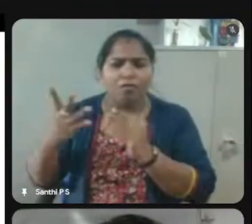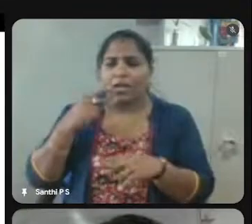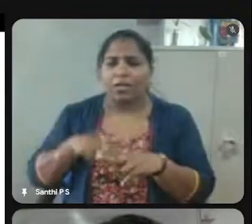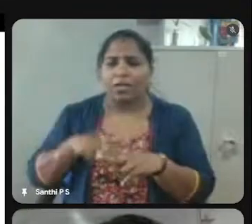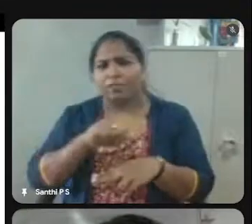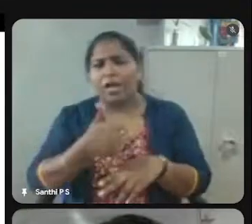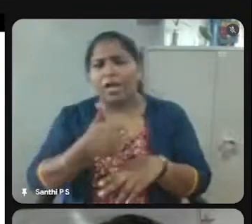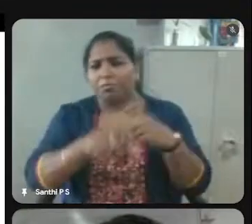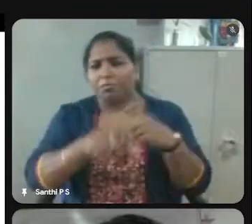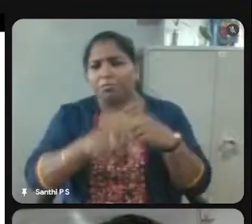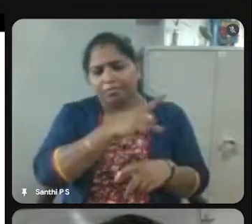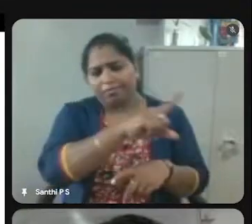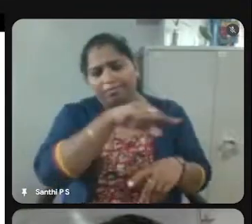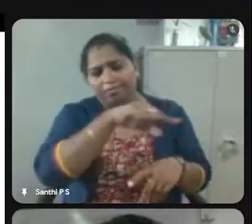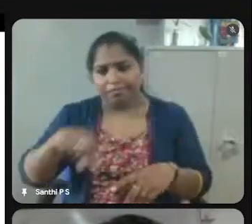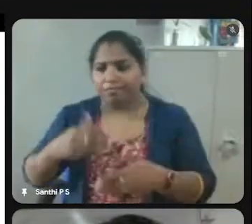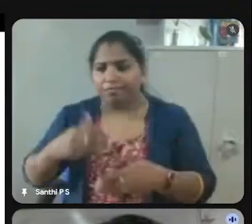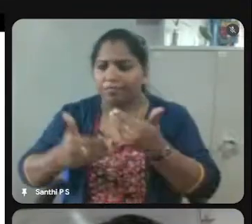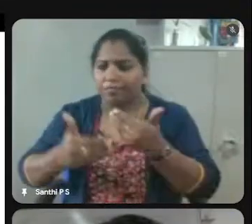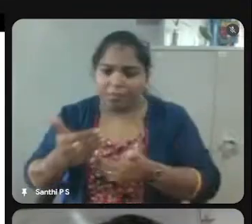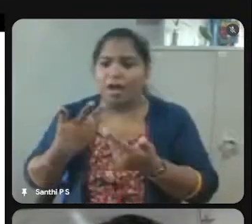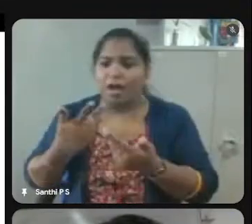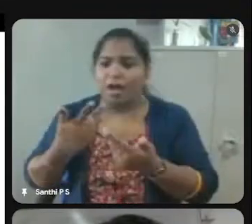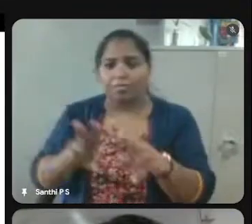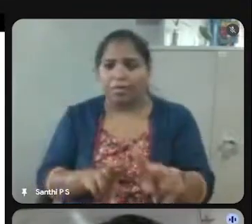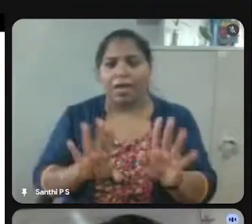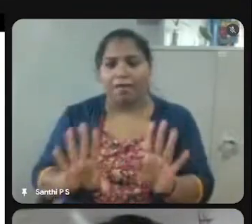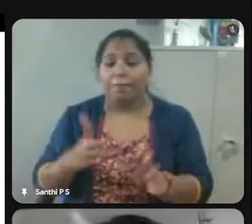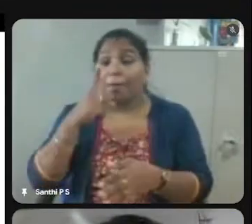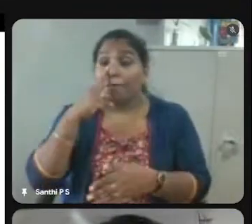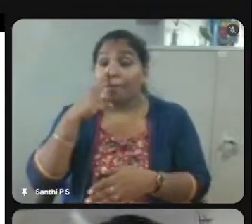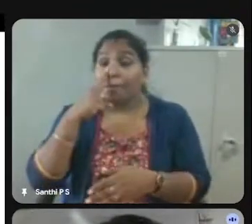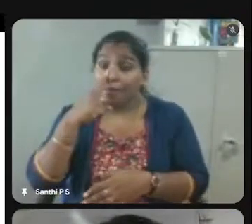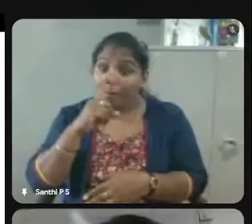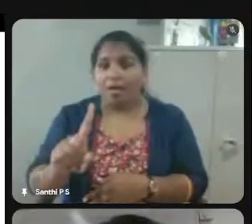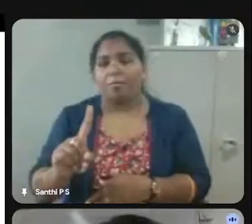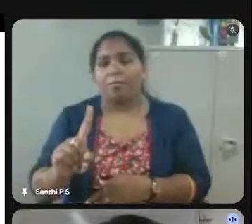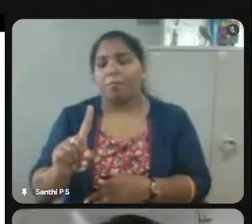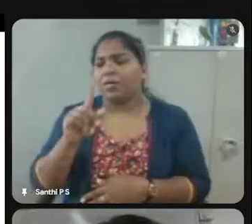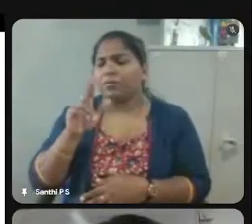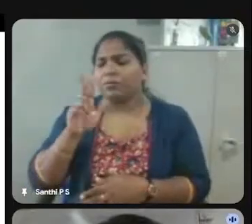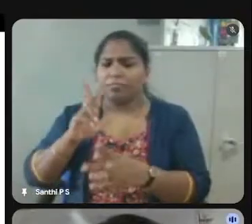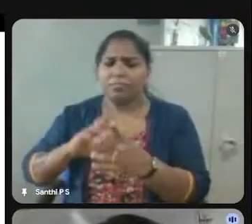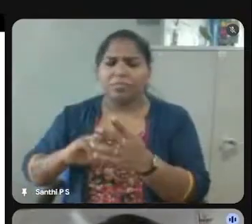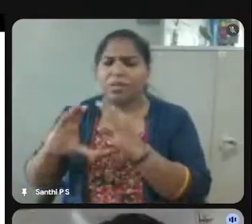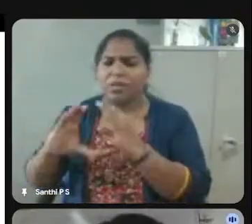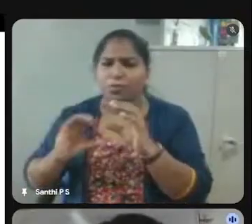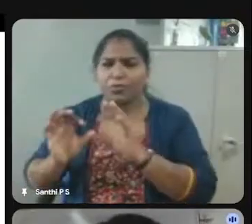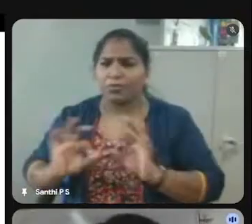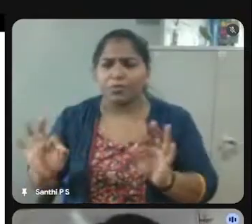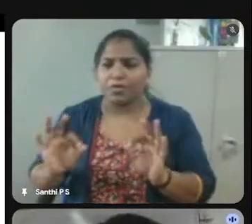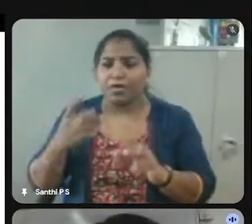പഠിപ്പിക്കുമ്പോൾ നല്ല അറ്റൻഷനൊക്കെ കൊടുത്ത് കറക്റ്റ് പറഞ്ഞു കൊടുക്കും. എന്നിട്ട് അധികം ഞാൻ വേറെ ആരെങ്കിലും ഏൽപ്പിക്കല അവളെ പഠിപ്പിക്കാൻ. ഈ വേറെ